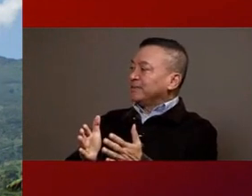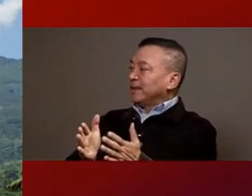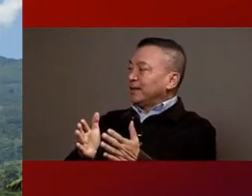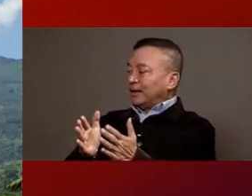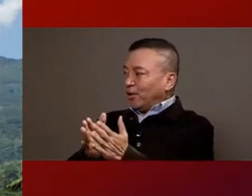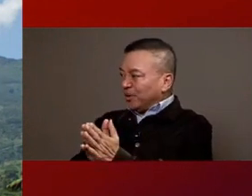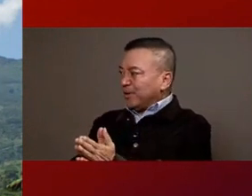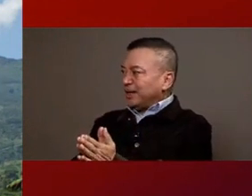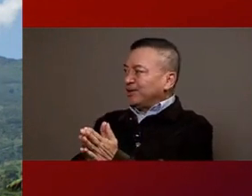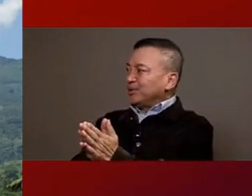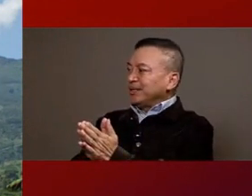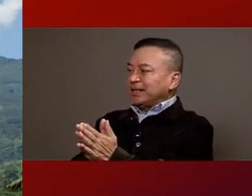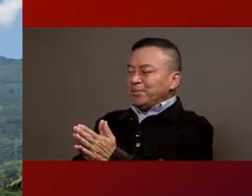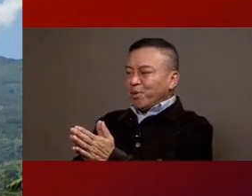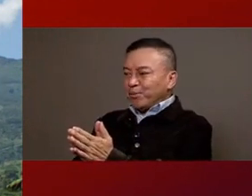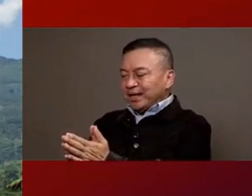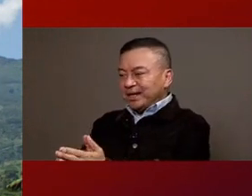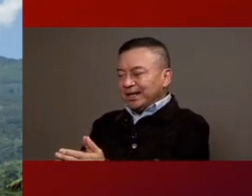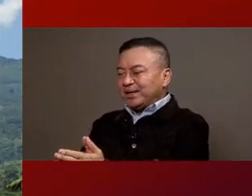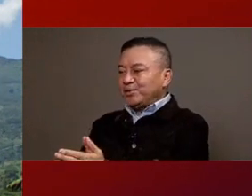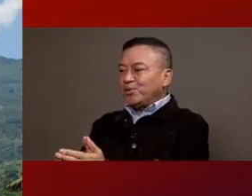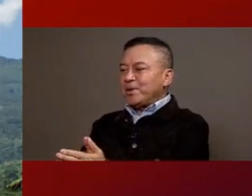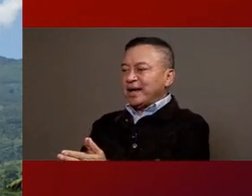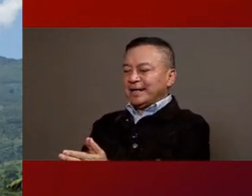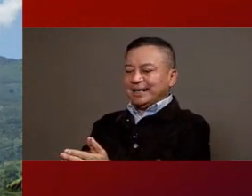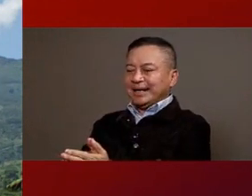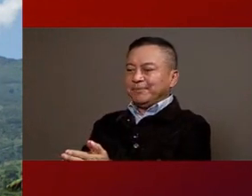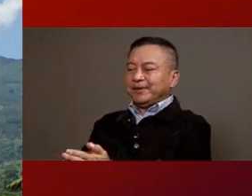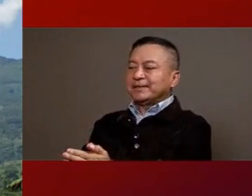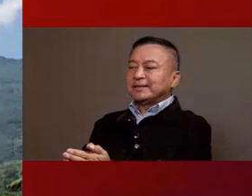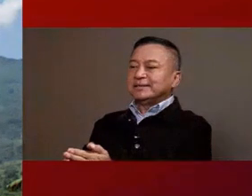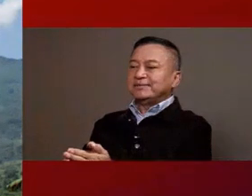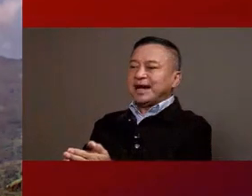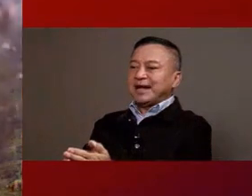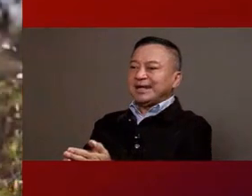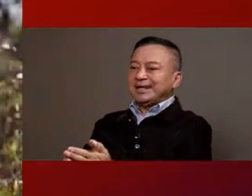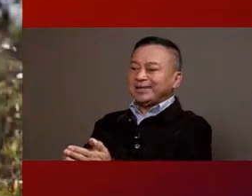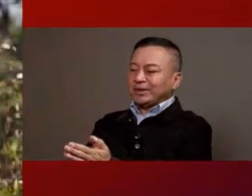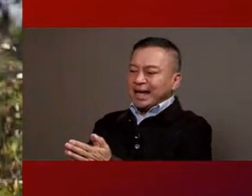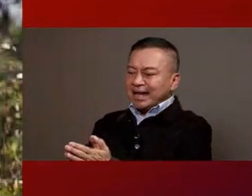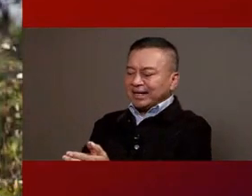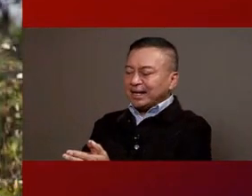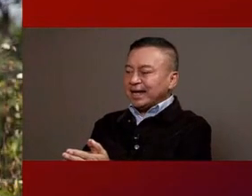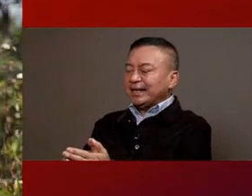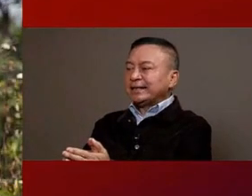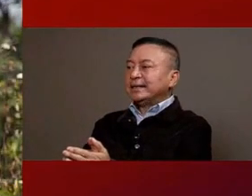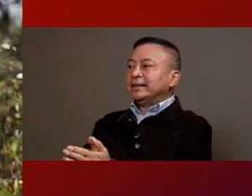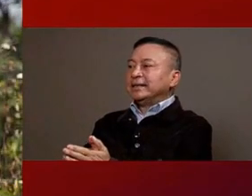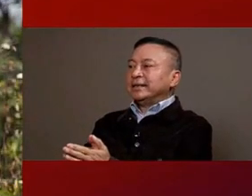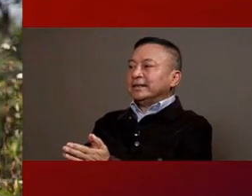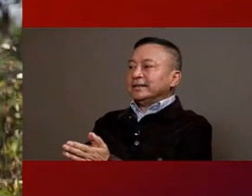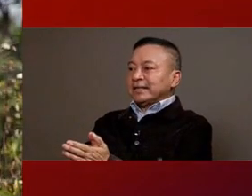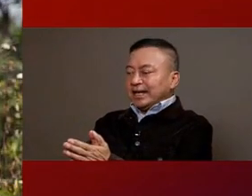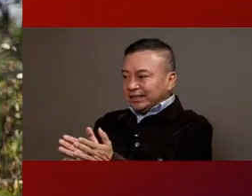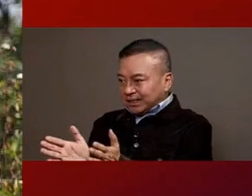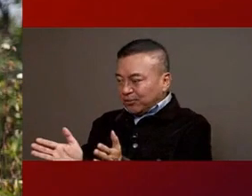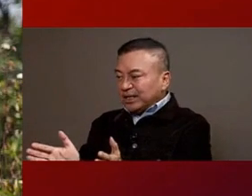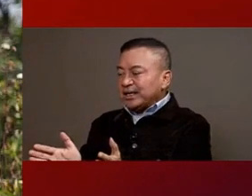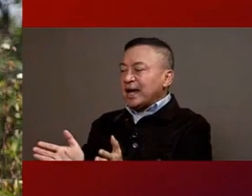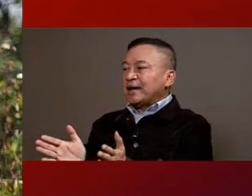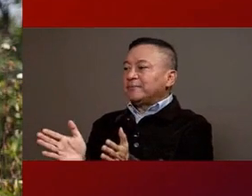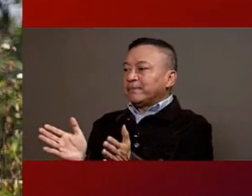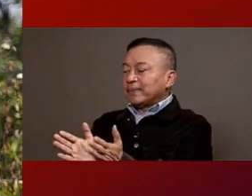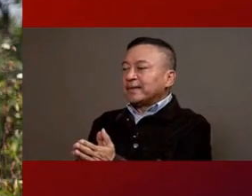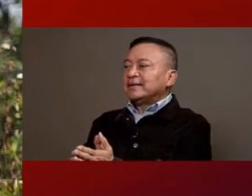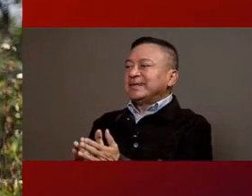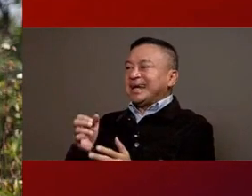ยๆแล้วข้อสำคัญที่สุดเนี่ยที่ผมได้เรียนรู้มานะครับก็คือฝ่ายต่อต้านทั้งหลายเนี่ยใช้จิตวิ